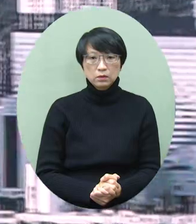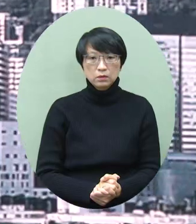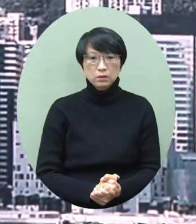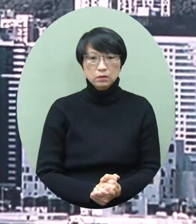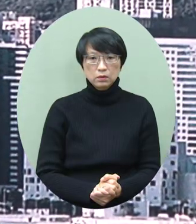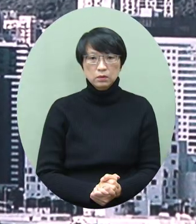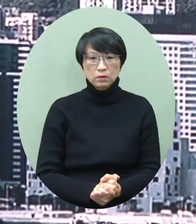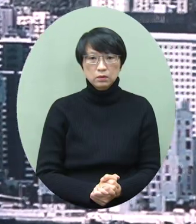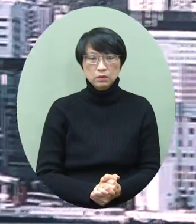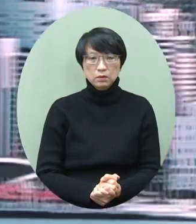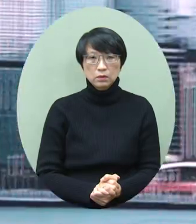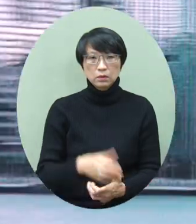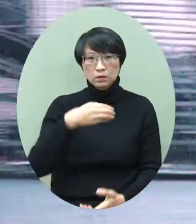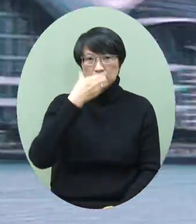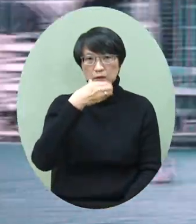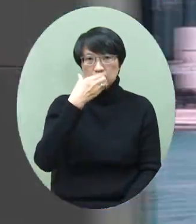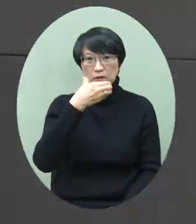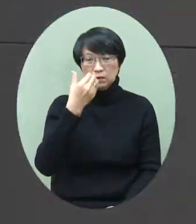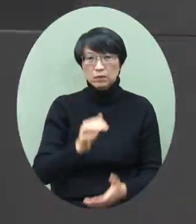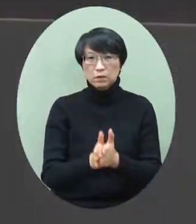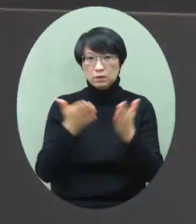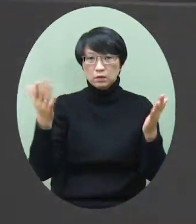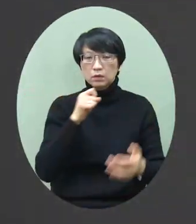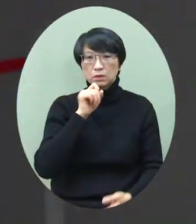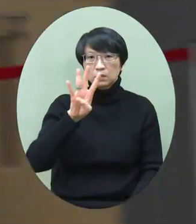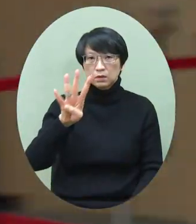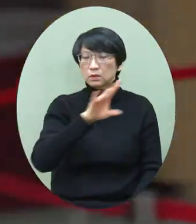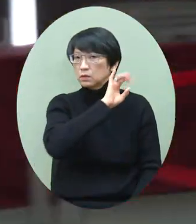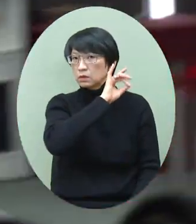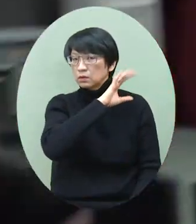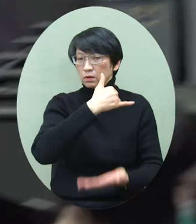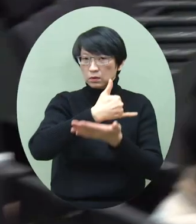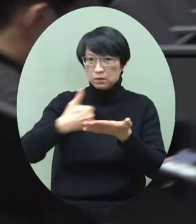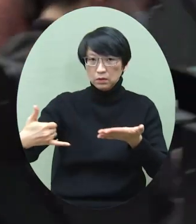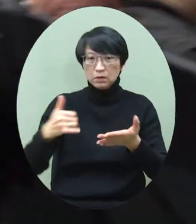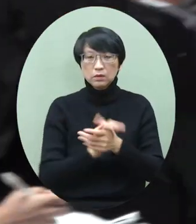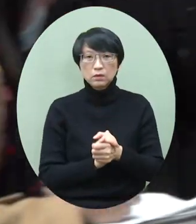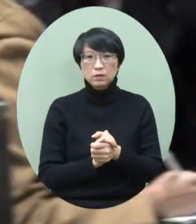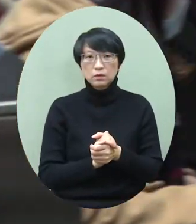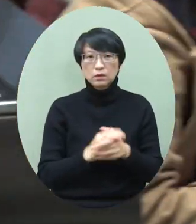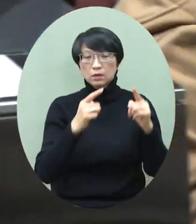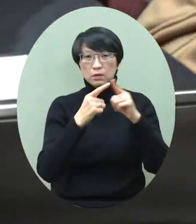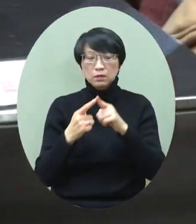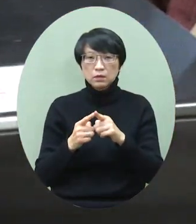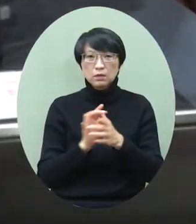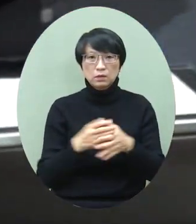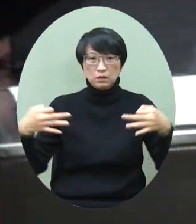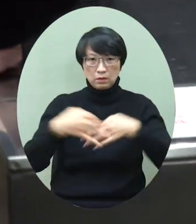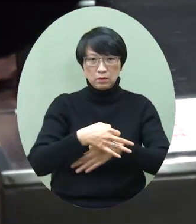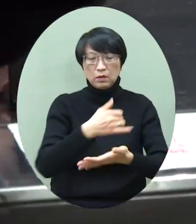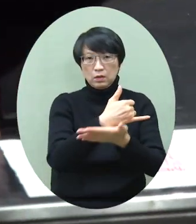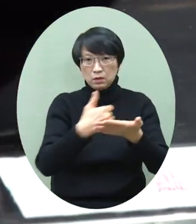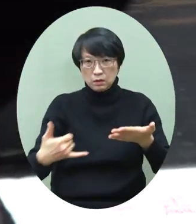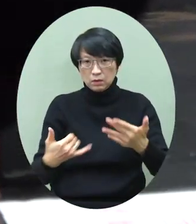局長，你好，蘋果日報嘅，想問一下咧，頭先講到有四間酒店就退出啦，想問一下有冇住客咧，即係喺合約期完咗之